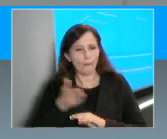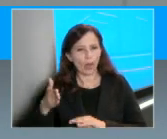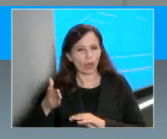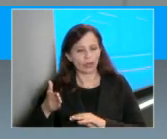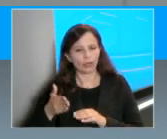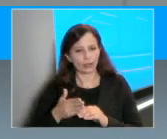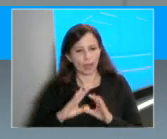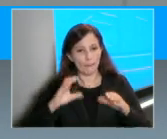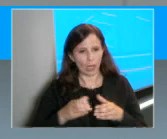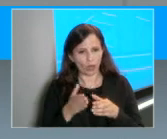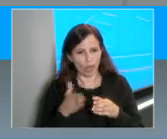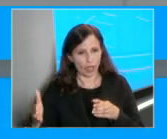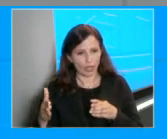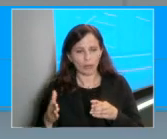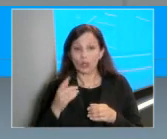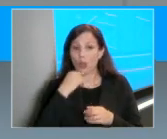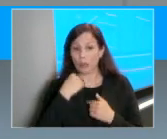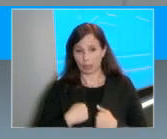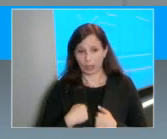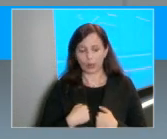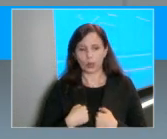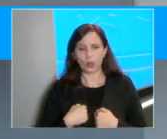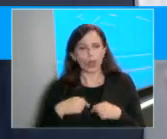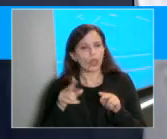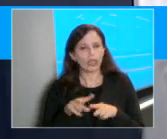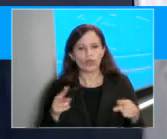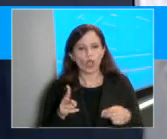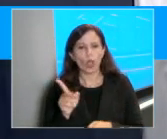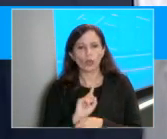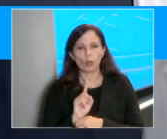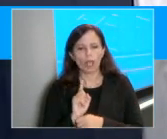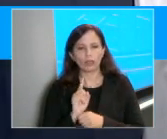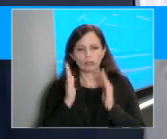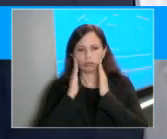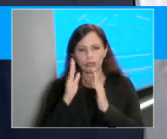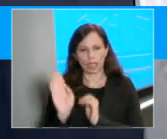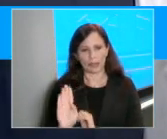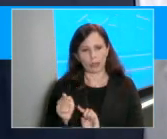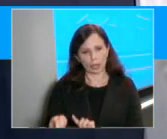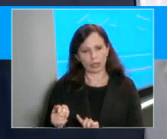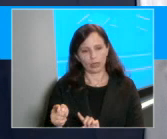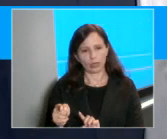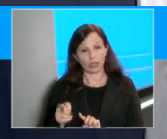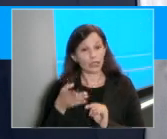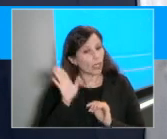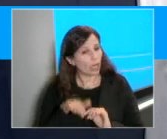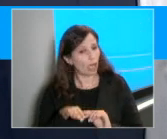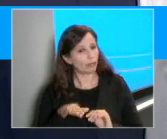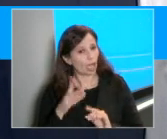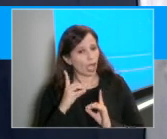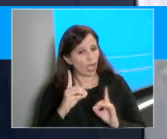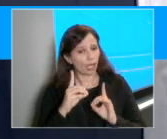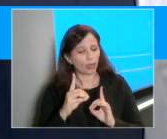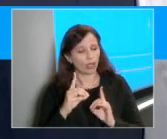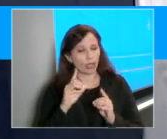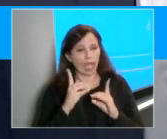שאומרים שאין דבר כזה יותר ללכת אוטומטית אחרי נתניהו. זה דבר שמבחינתכם הוא גם הדרך הנכונה, לא